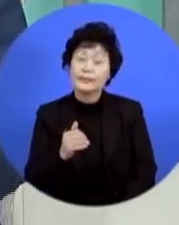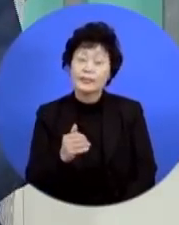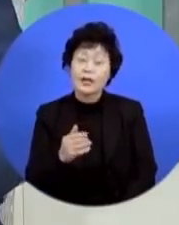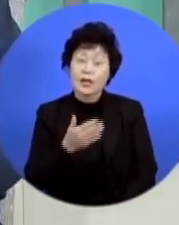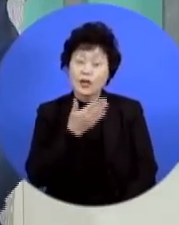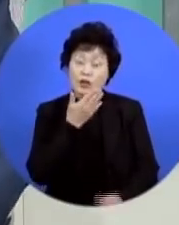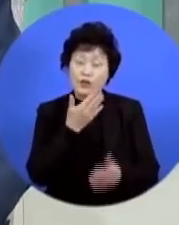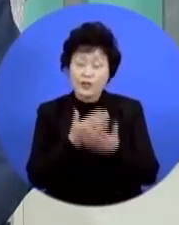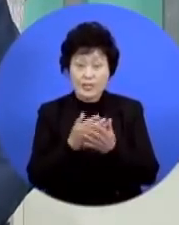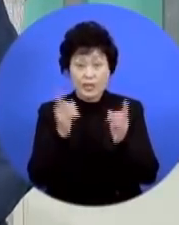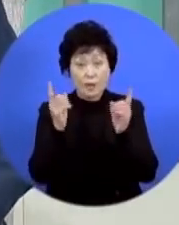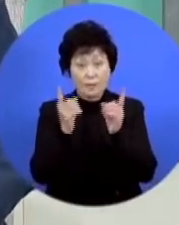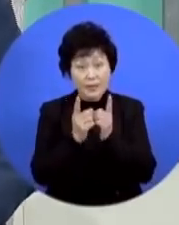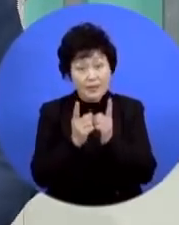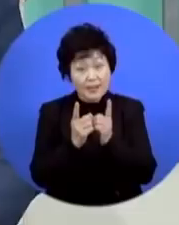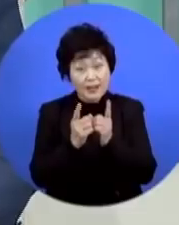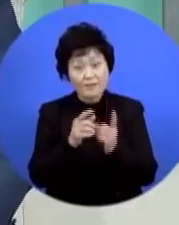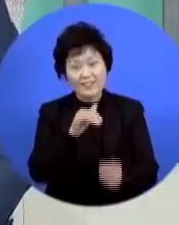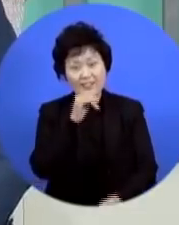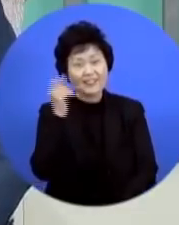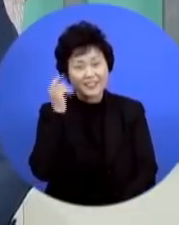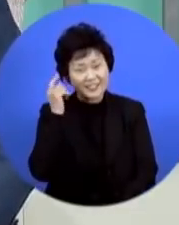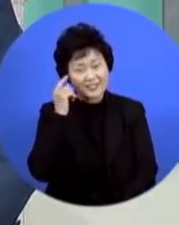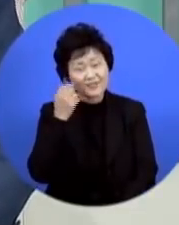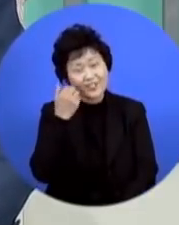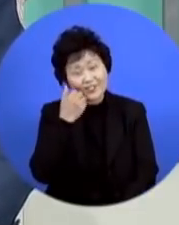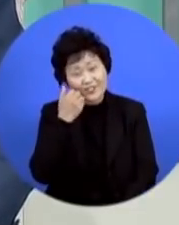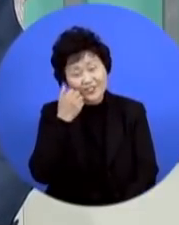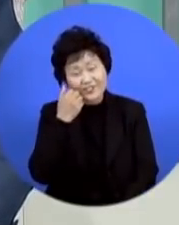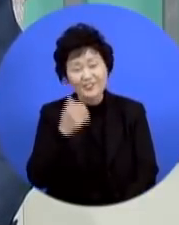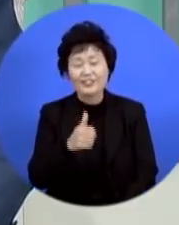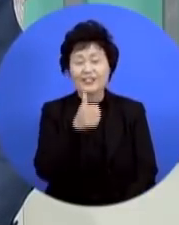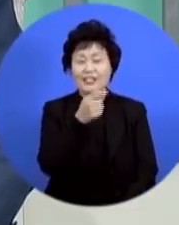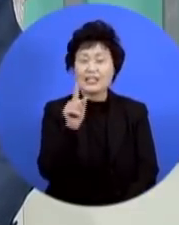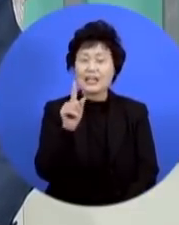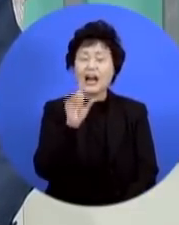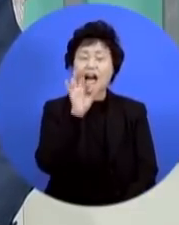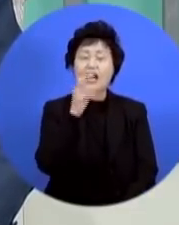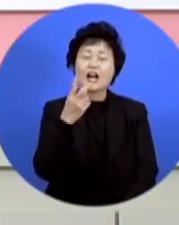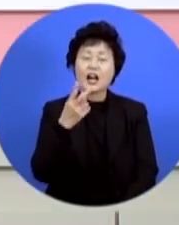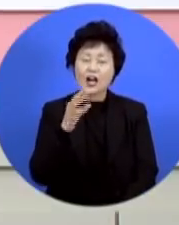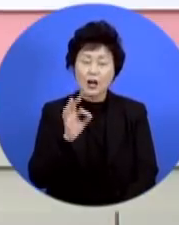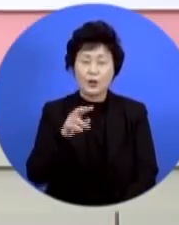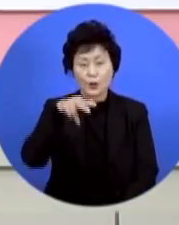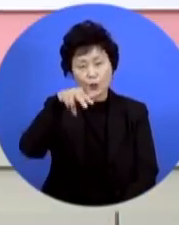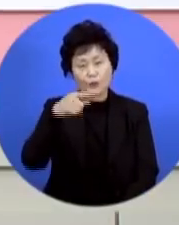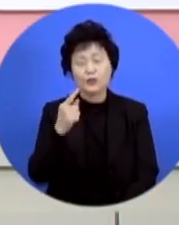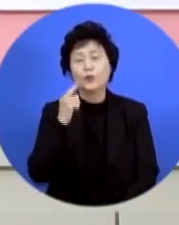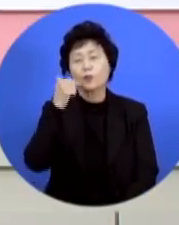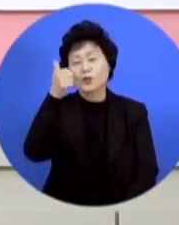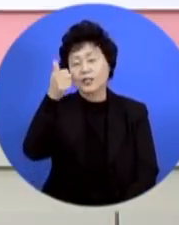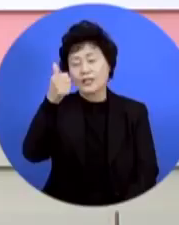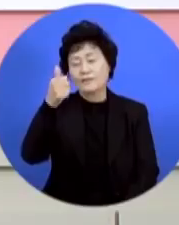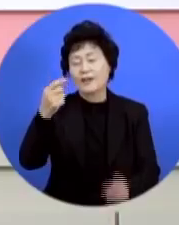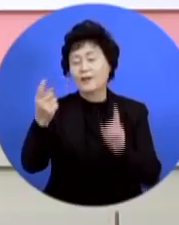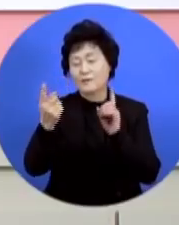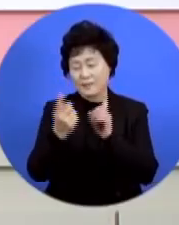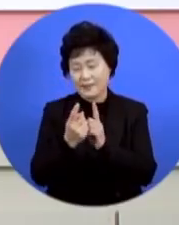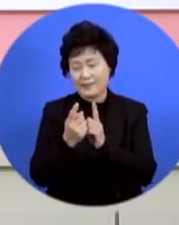정말 귀한 만남이 있어요. 누굽니까? 하용조 목사님과의 그 만남이죠. 그